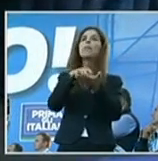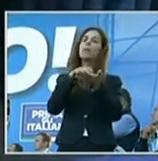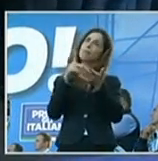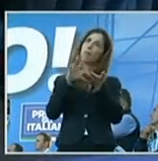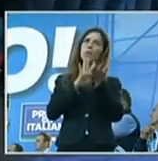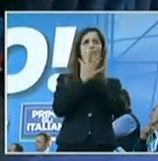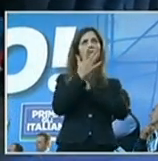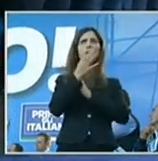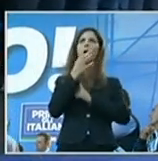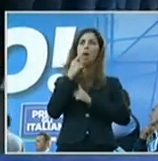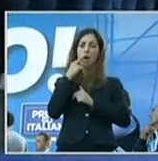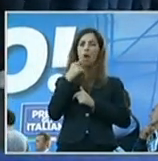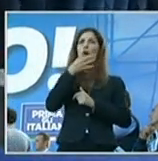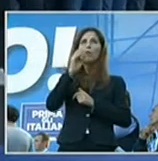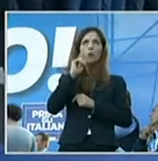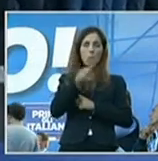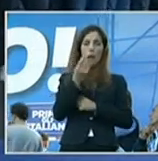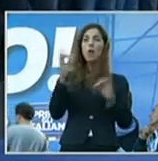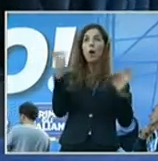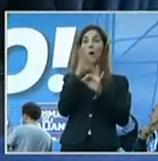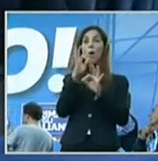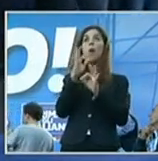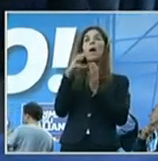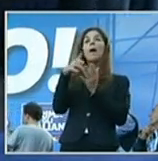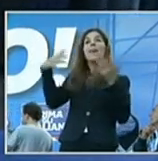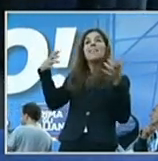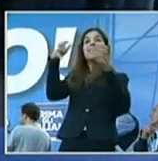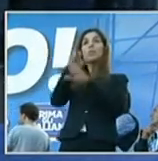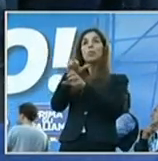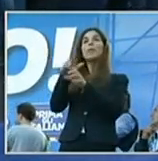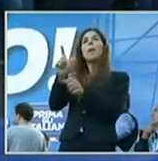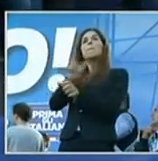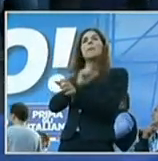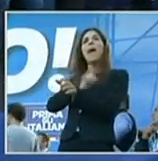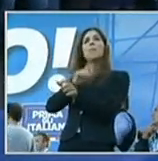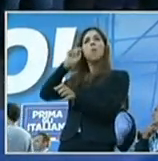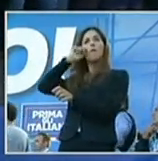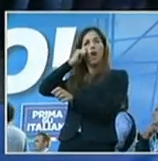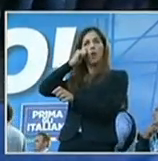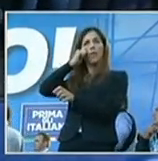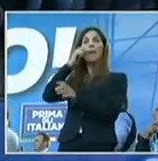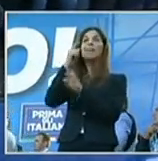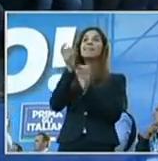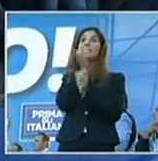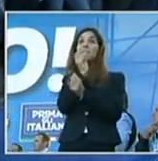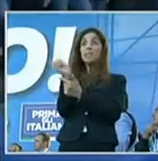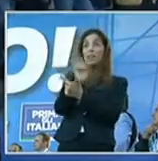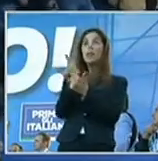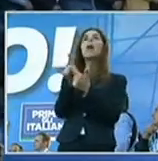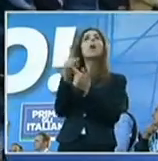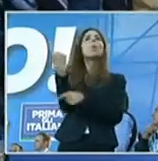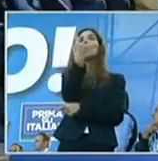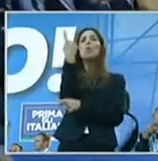consiglio o per ridurre il premio alla frode. L'unico modo per combattere